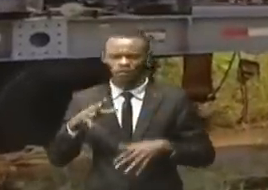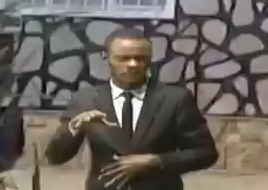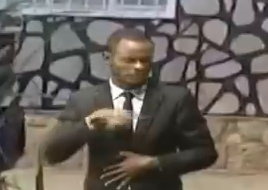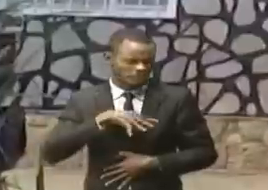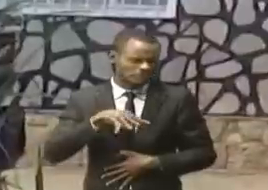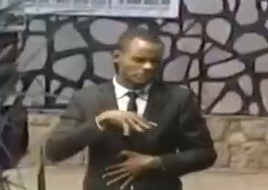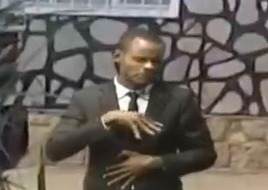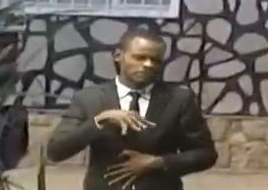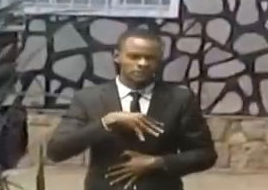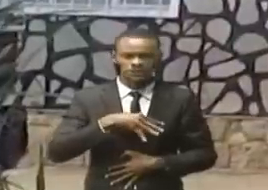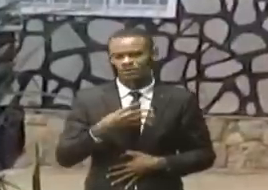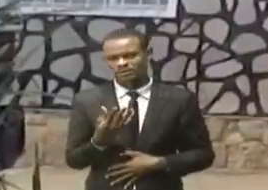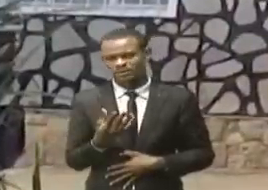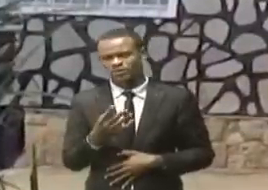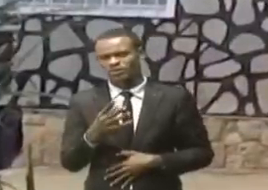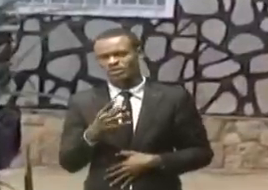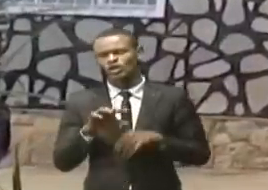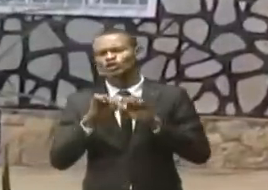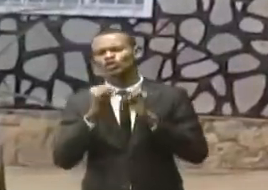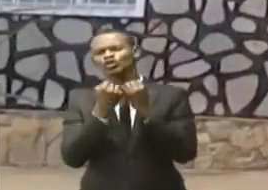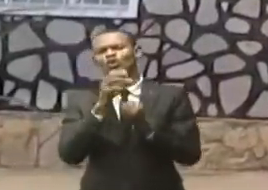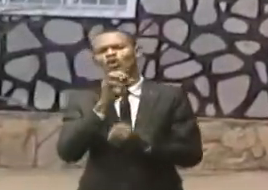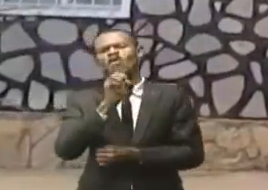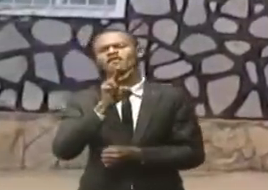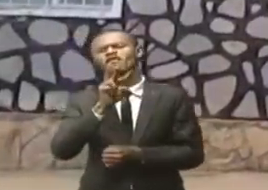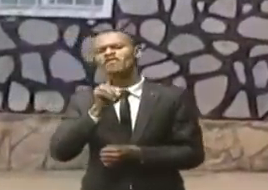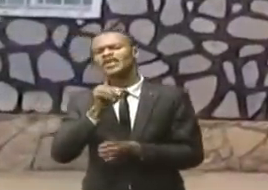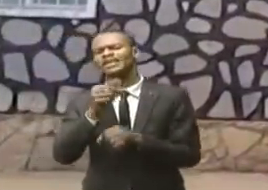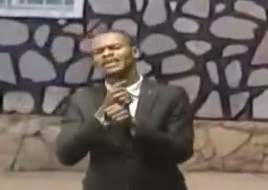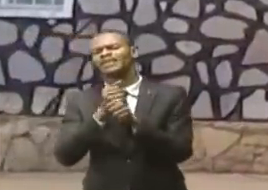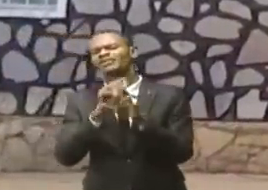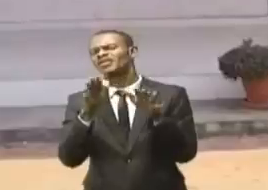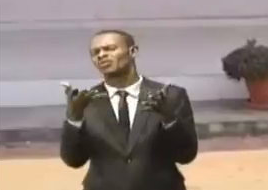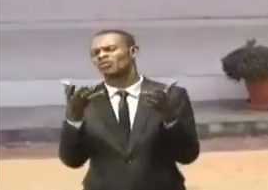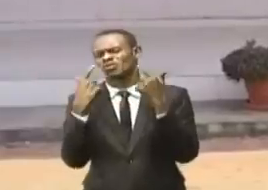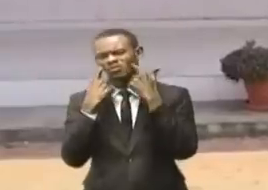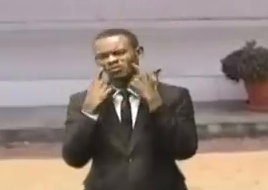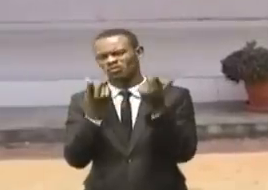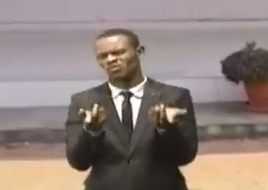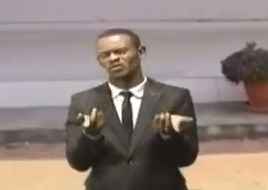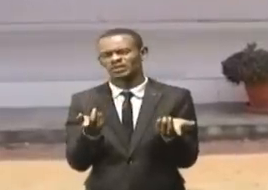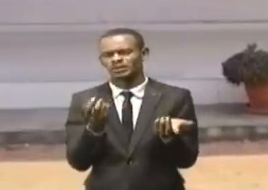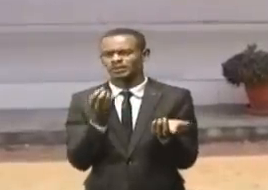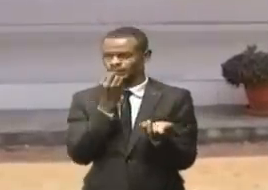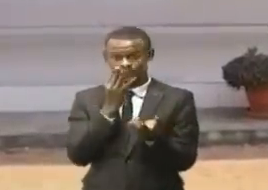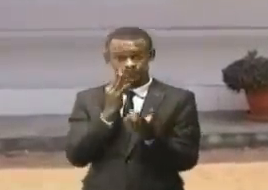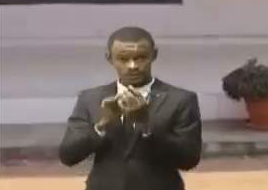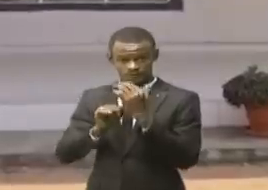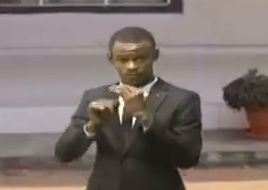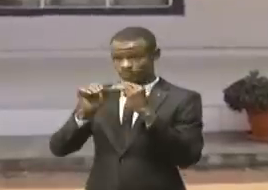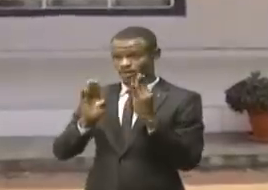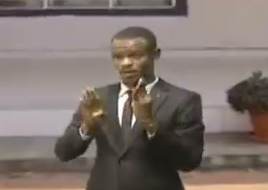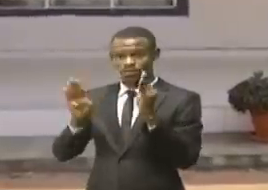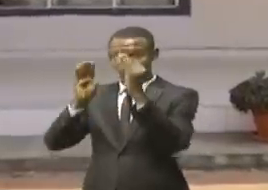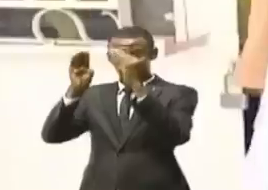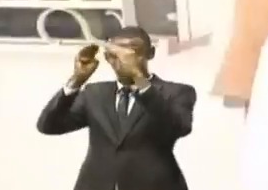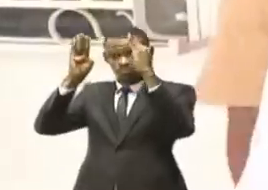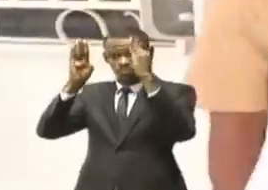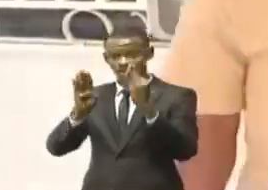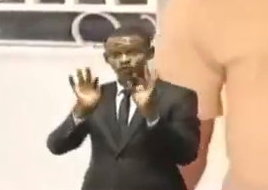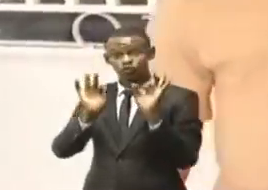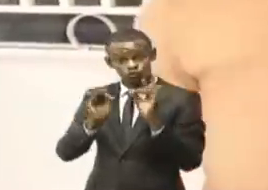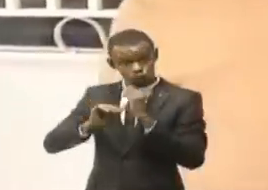même si la détermination est de mise pour faire mieux. À l'instar de ce bâtiment administratif nouvellement construit par le